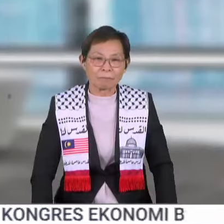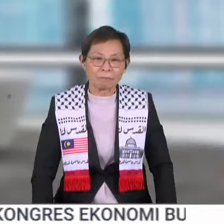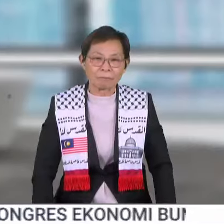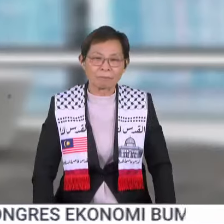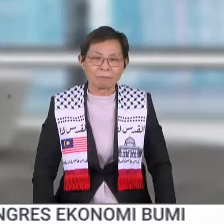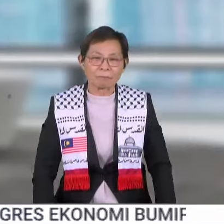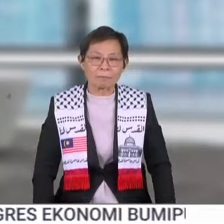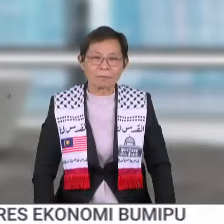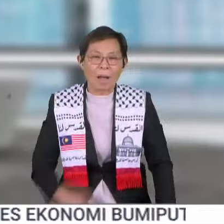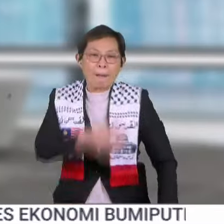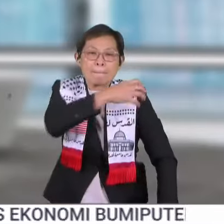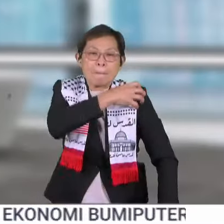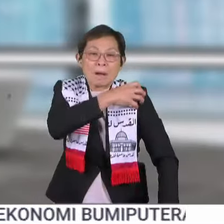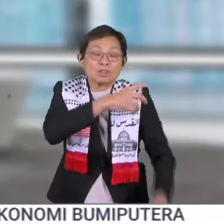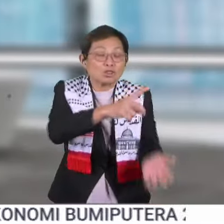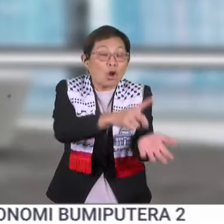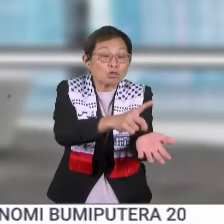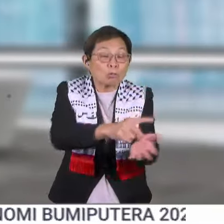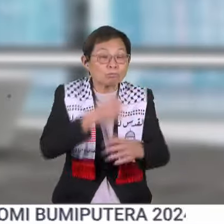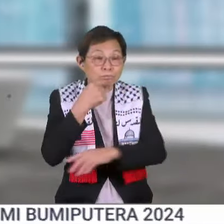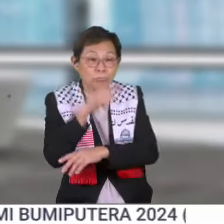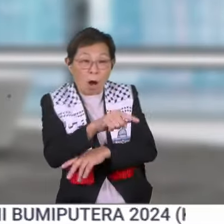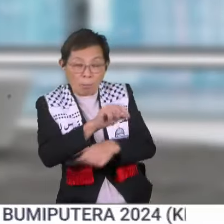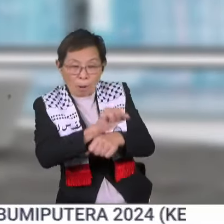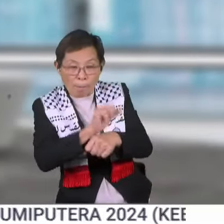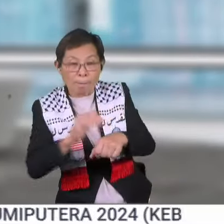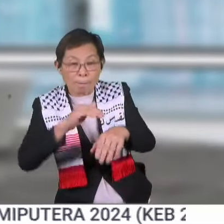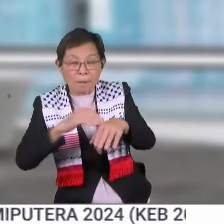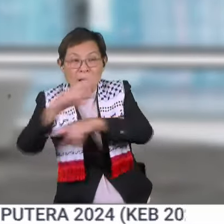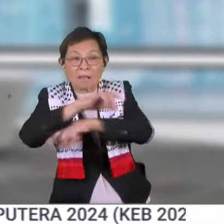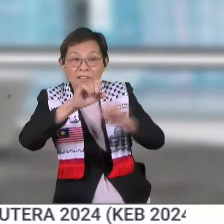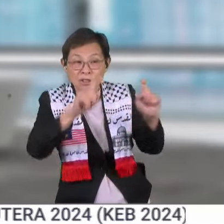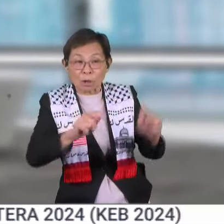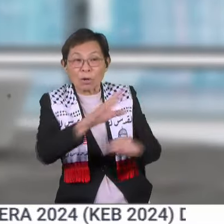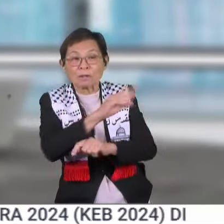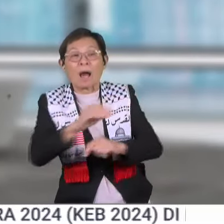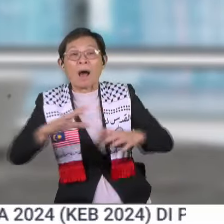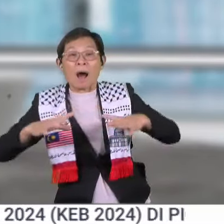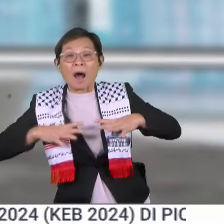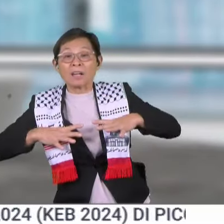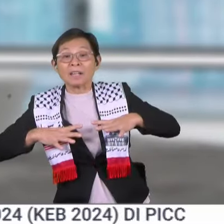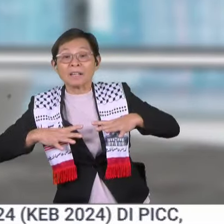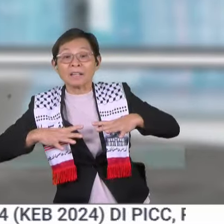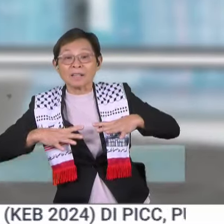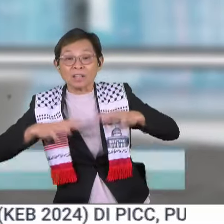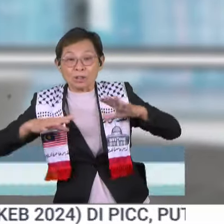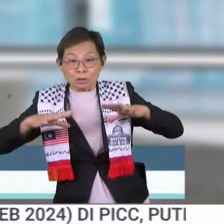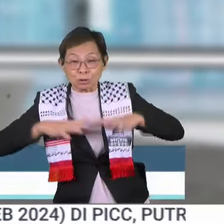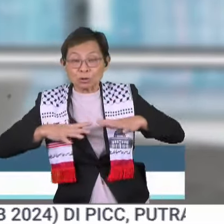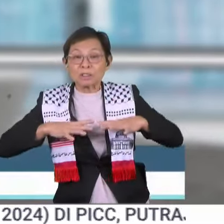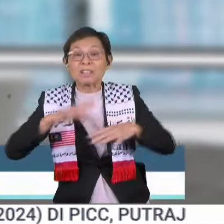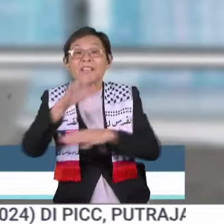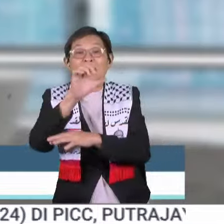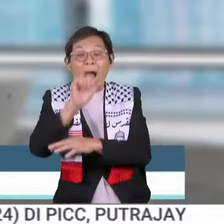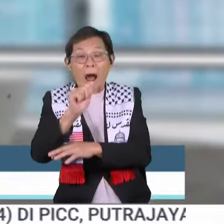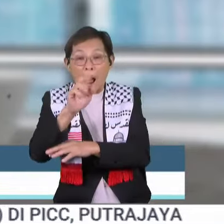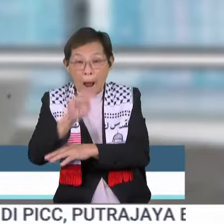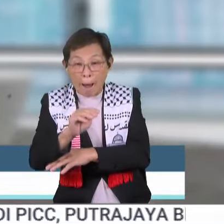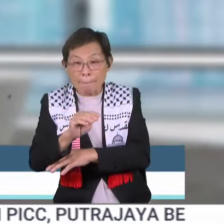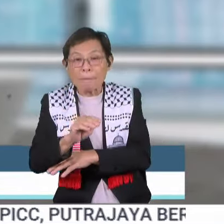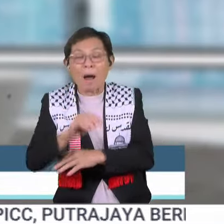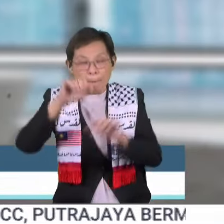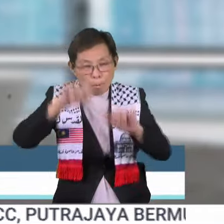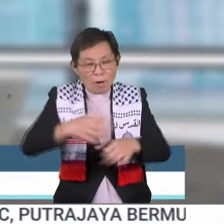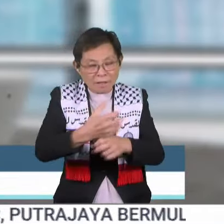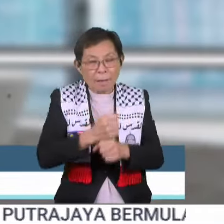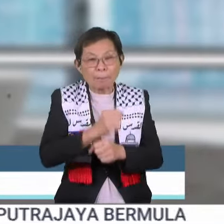kehidupan pegawai perubatan yang diarah bertugas pada hari Sabtu dan hari kelepasan am layak terima El lokum menteri kesihatan Datuk